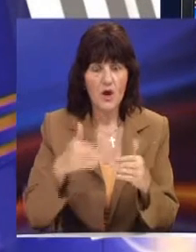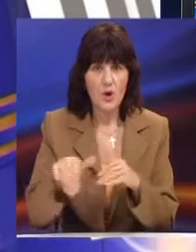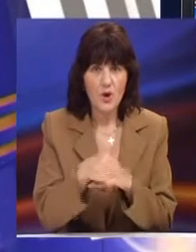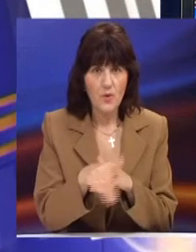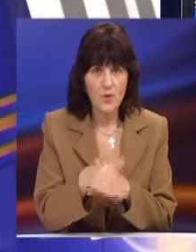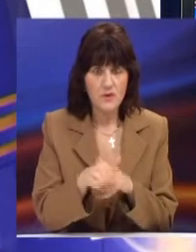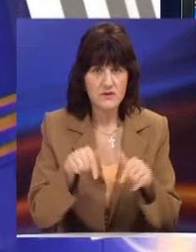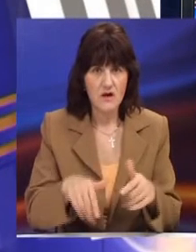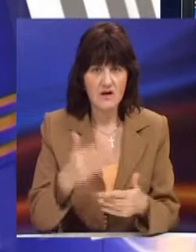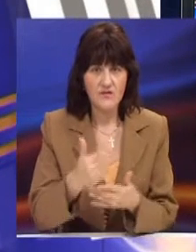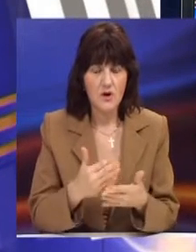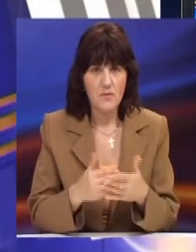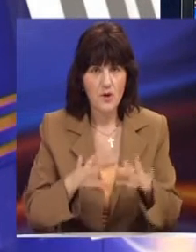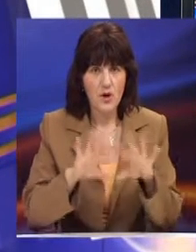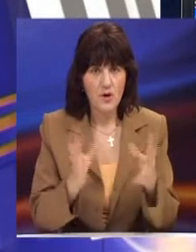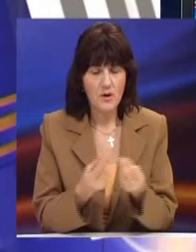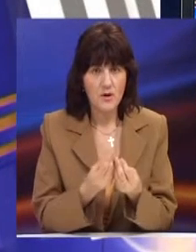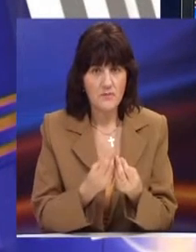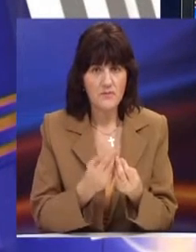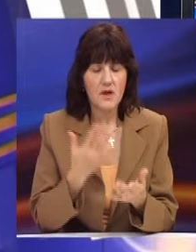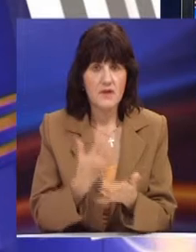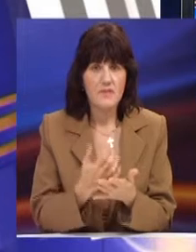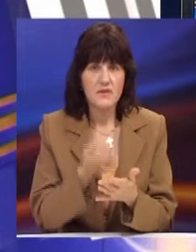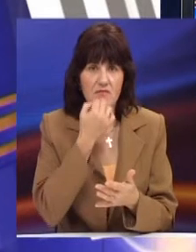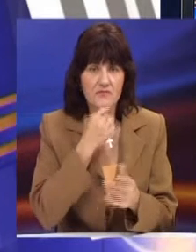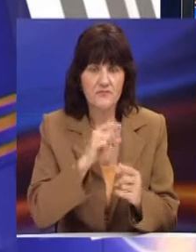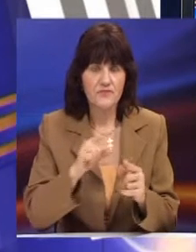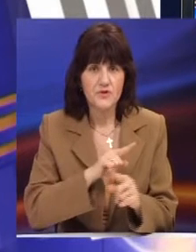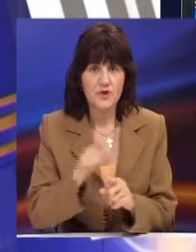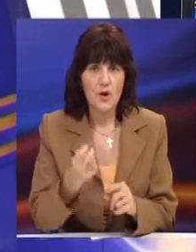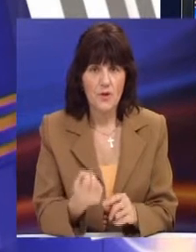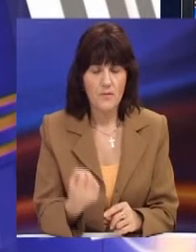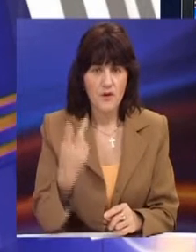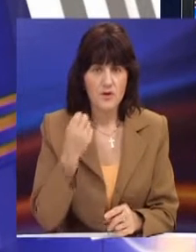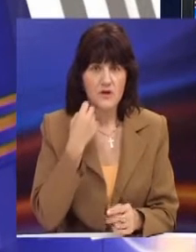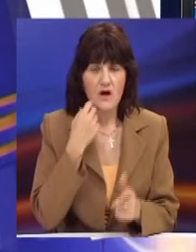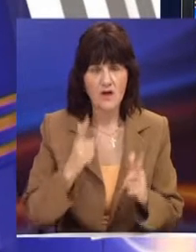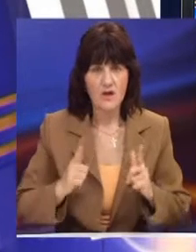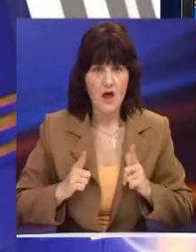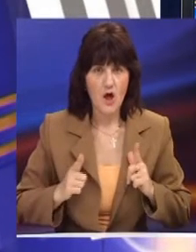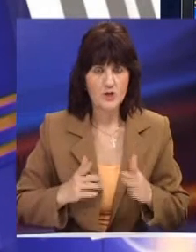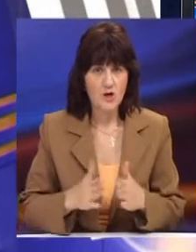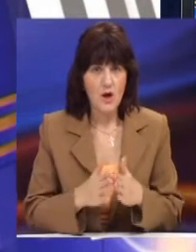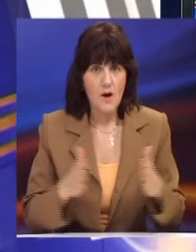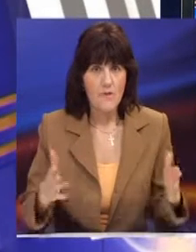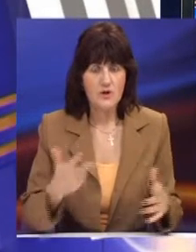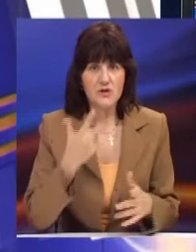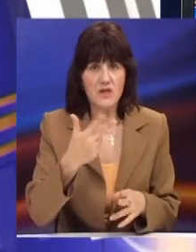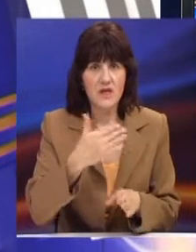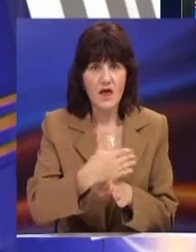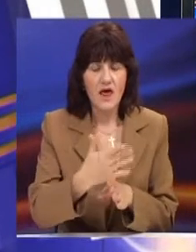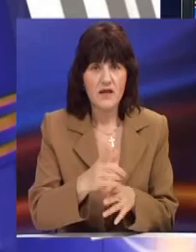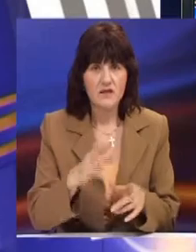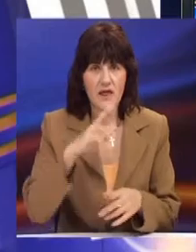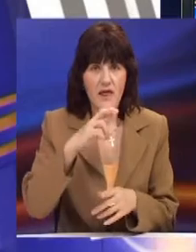nekoliko ulica iz ovogodišnjeg programa asfaltiranja, fini sloj asfalta biće postavljen na proleće kada se očekuje i proširenje